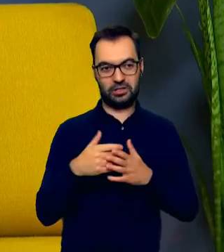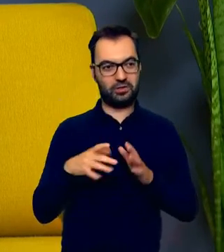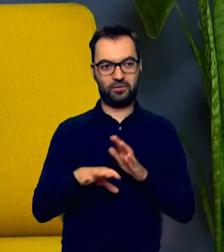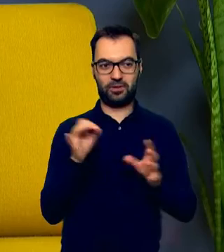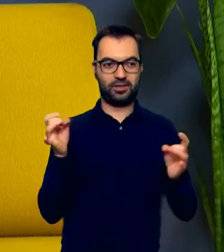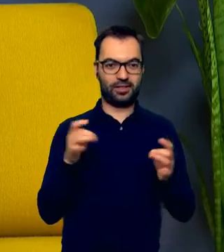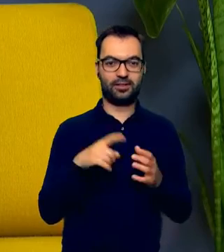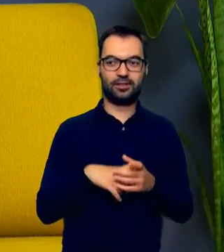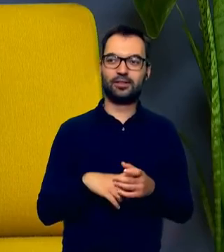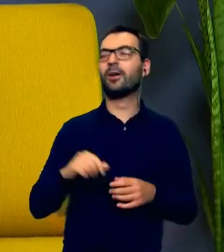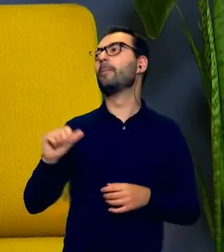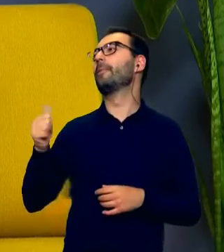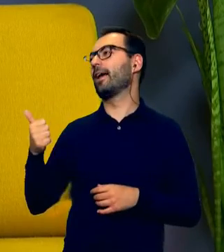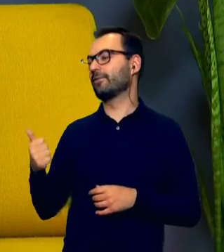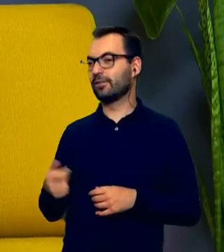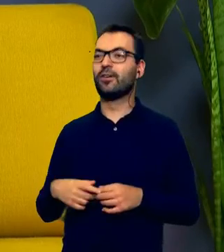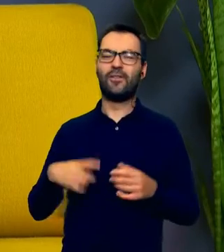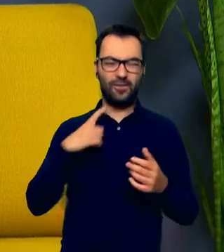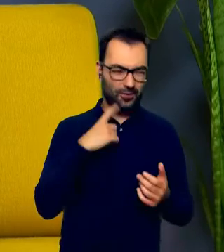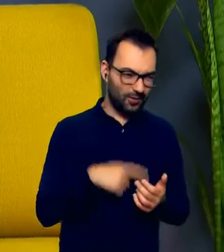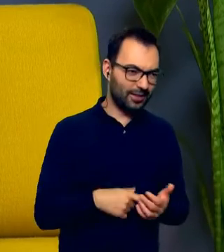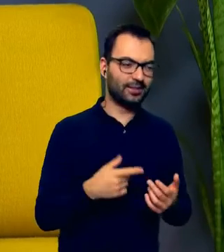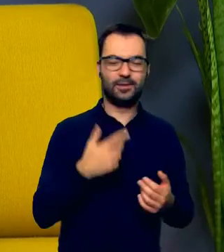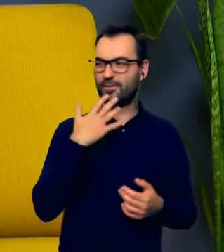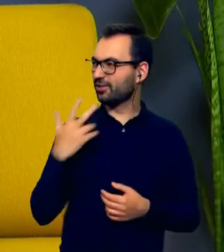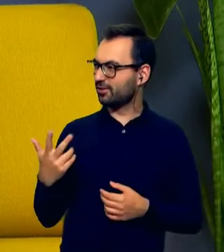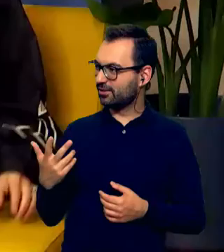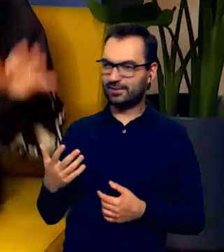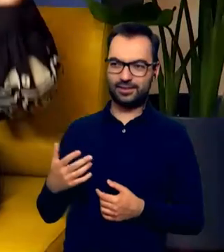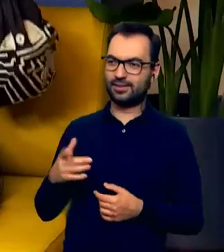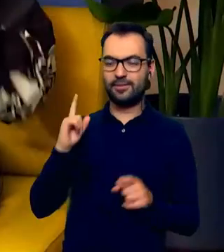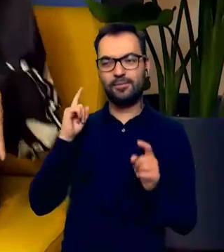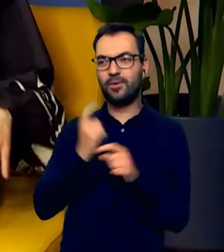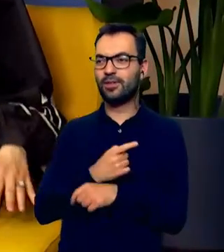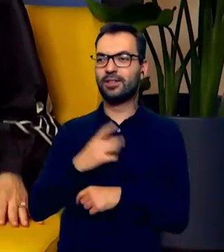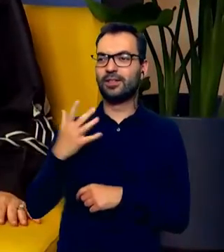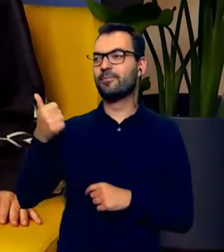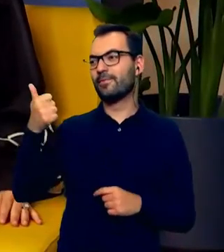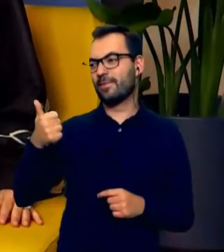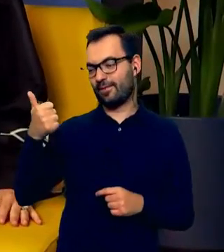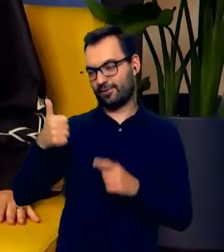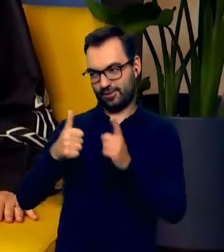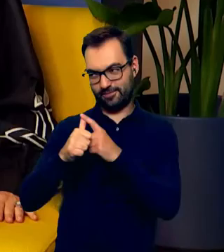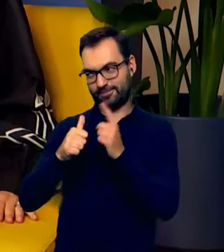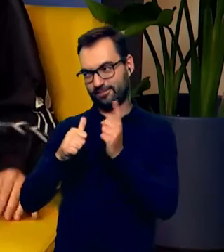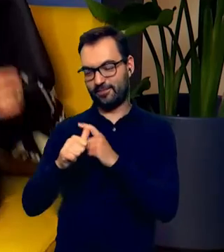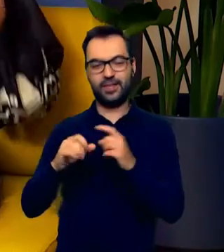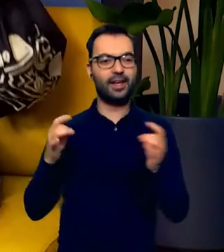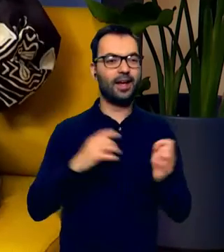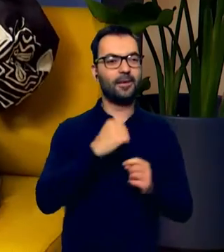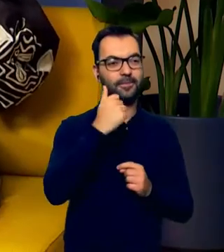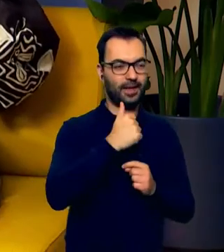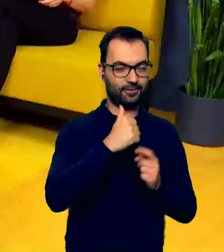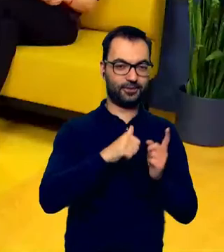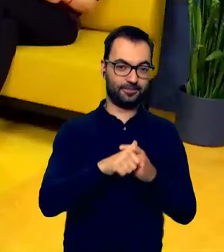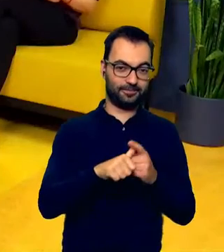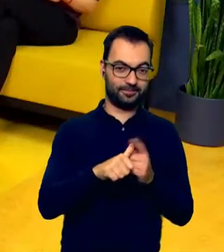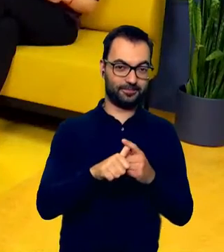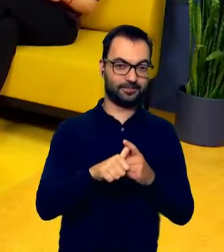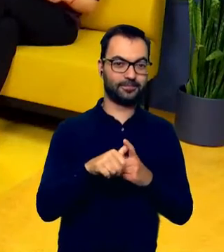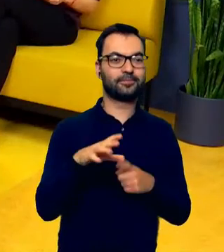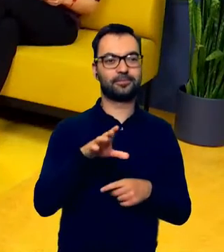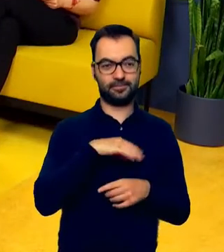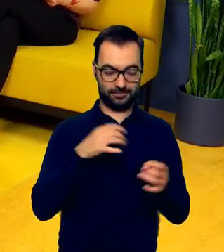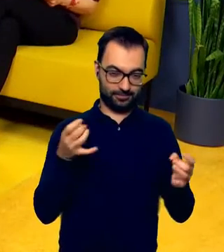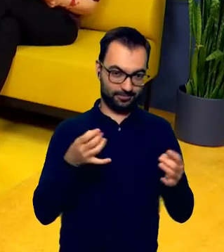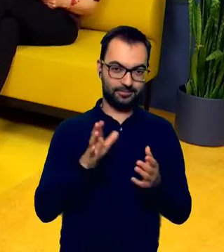grę. Akurat moim zdaniem no dobrze, pierwsza to pierwsza. Jest... No to no pierwsza. No właśnie. Ja mówiłam 3? Pomyliłaś się. Chciałam powiedzieć jeden. Gra pierwsza, czyli to jest taka gra, że